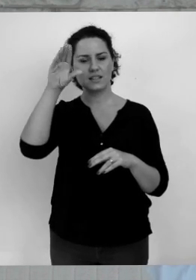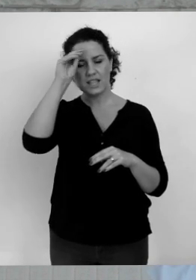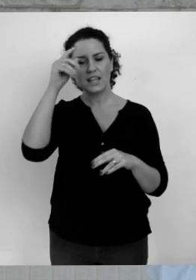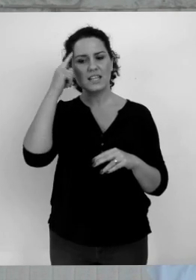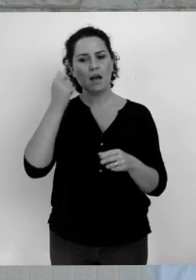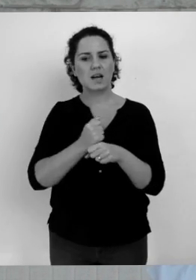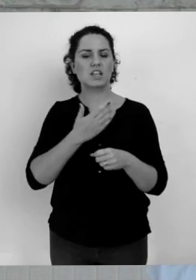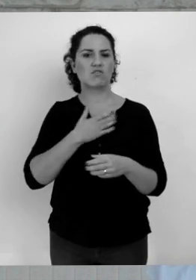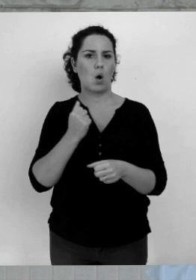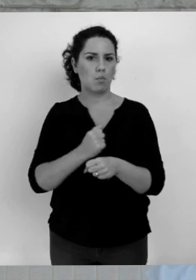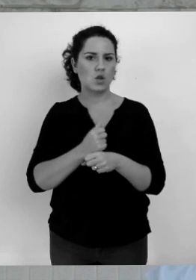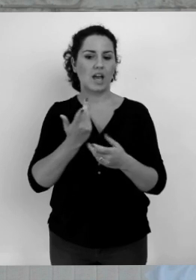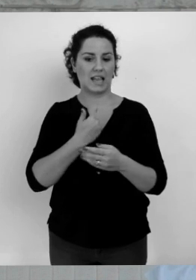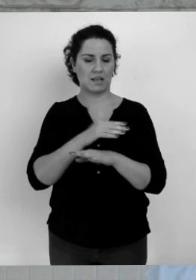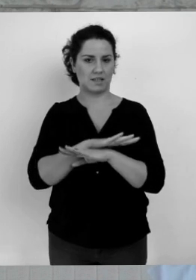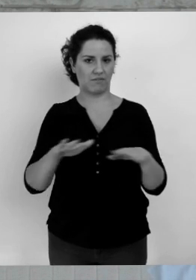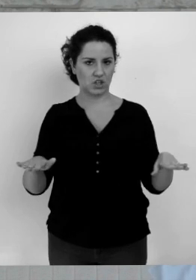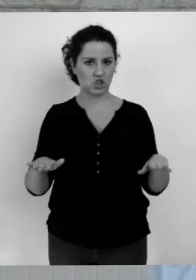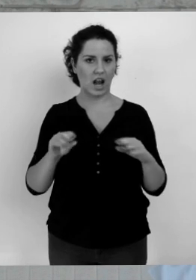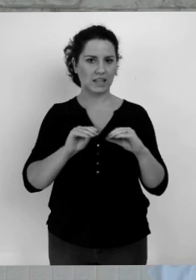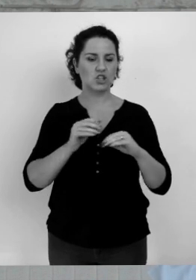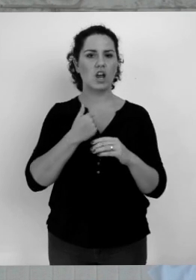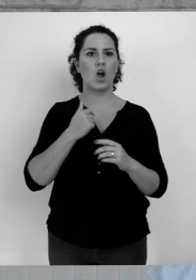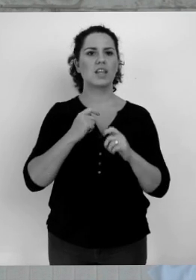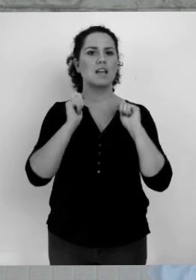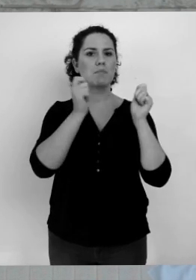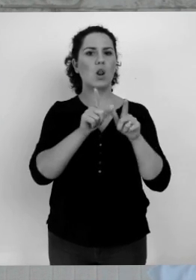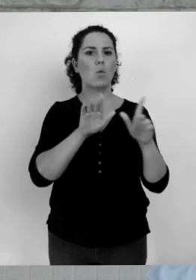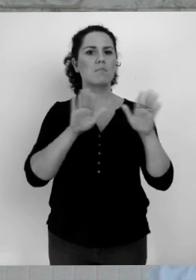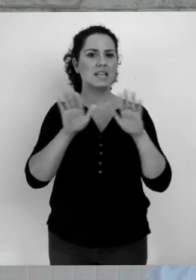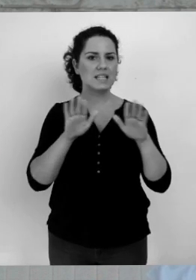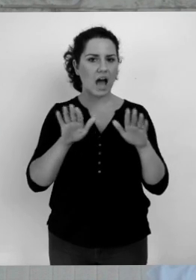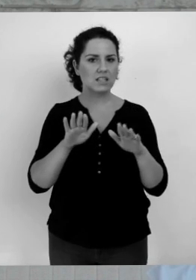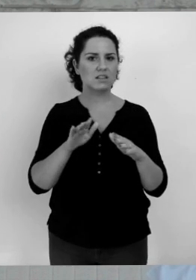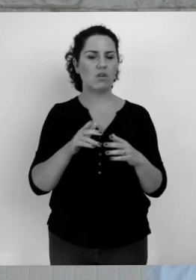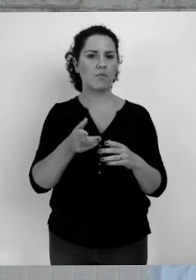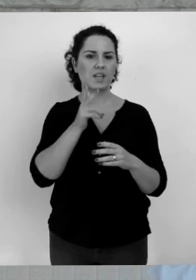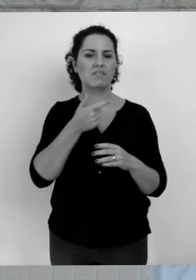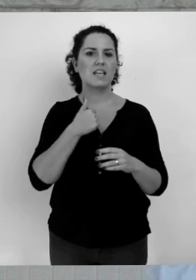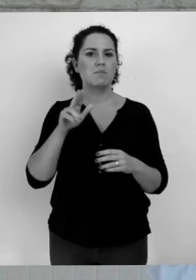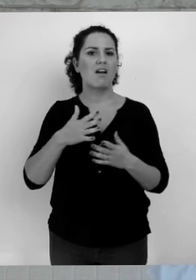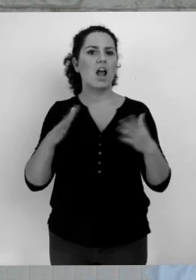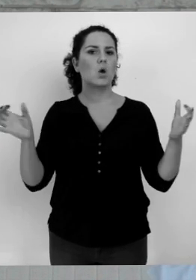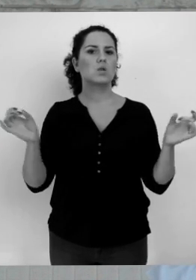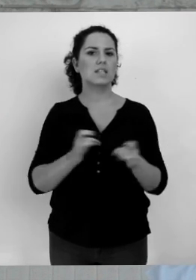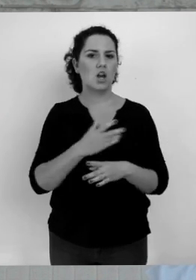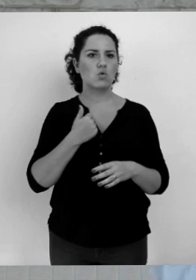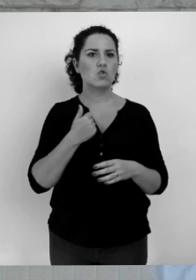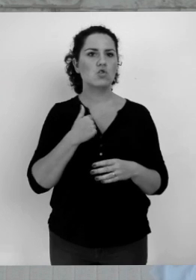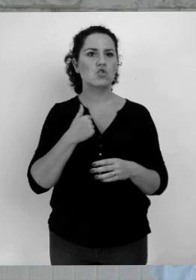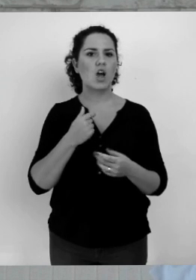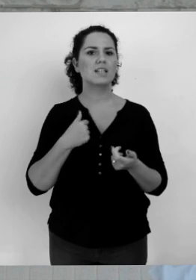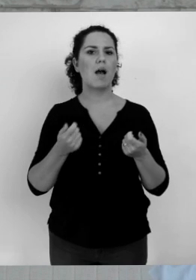posao. I kad sam završila i predala sam u ministarstvu, imala sam veliku sreću, to sam završila